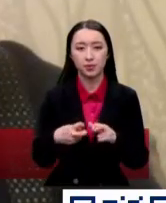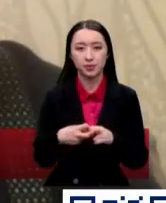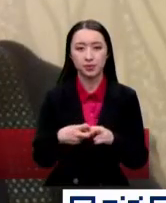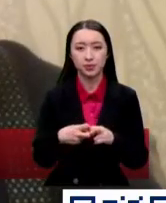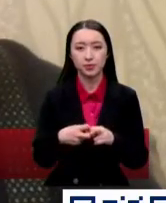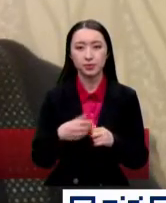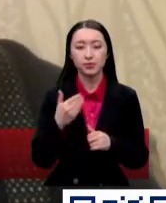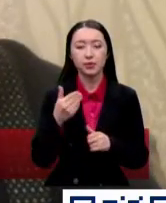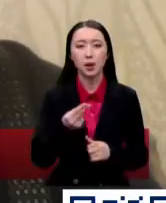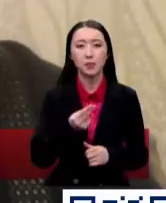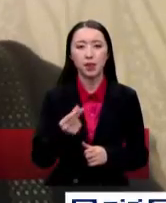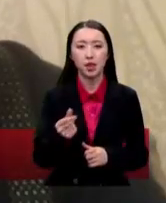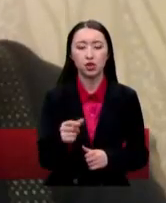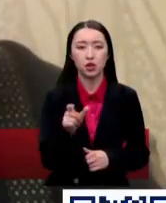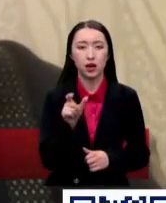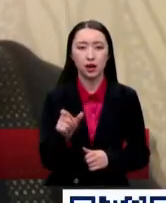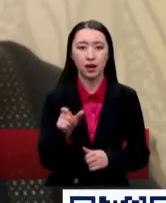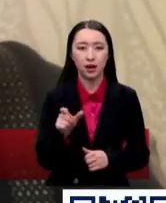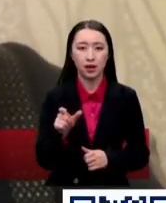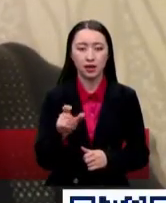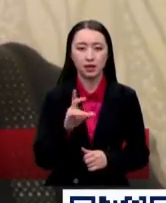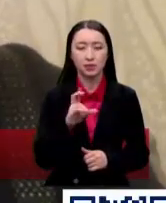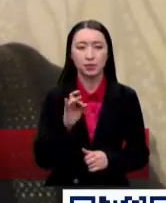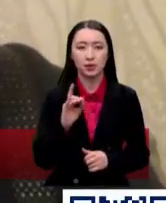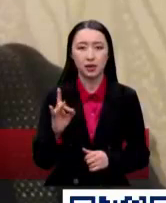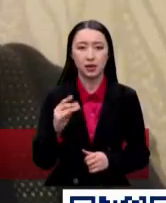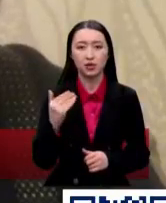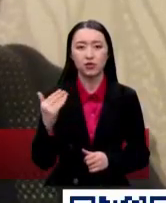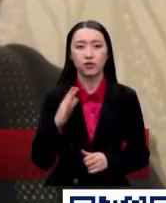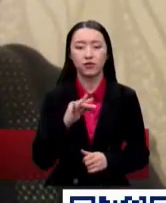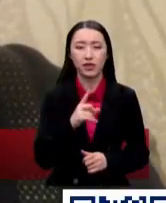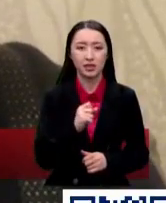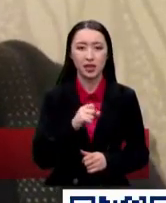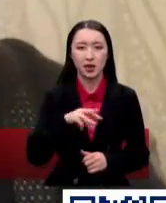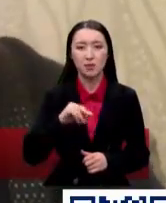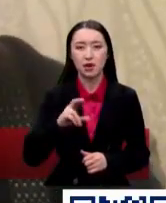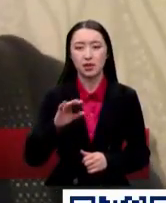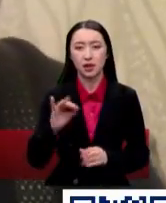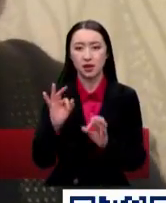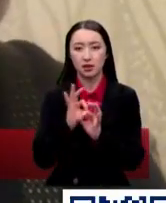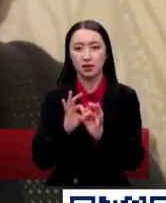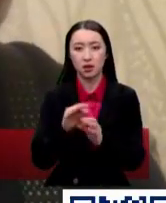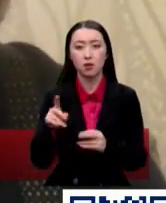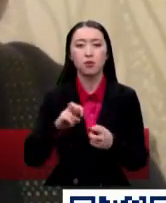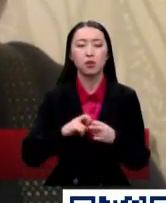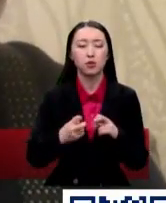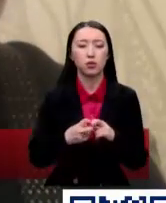проблема с платежными картами, имитированными Сберами в рамках системы Visa и MasterCard. Здесь проблемы